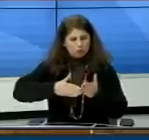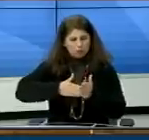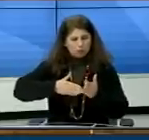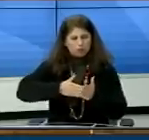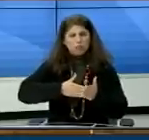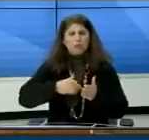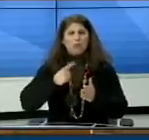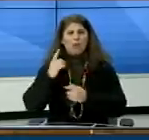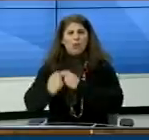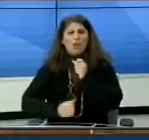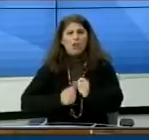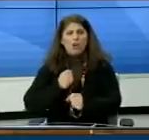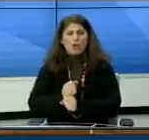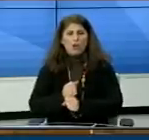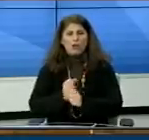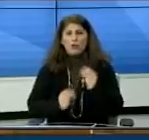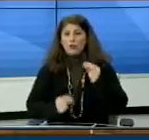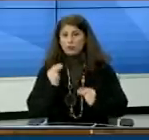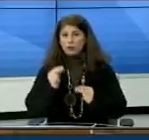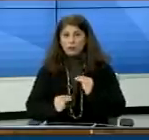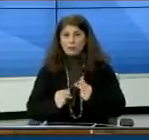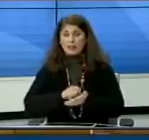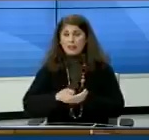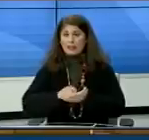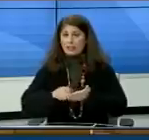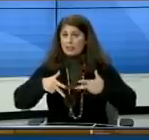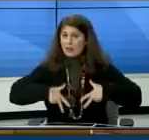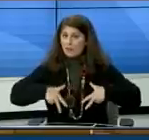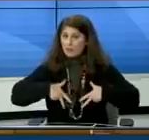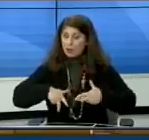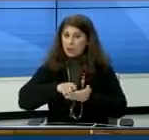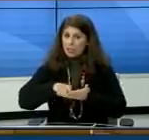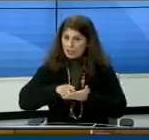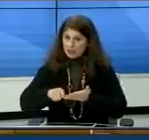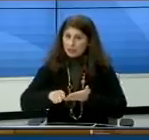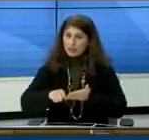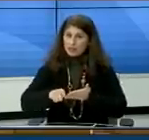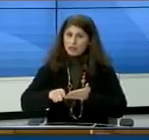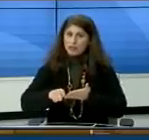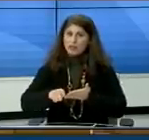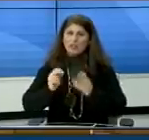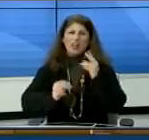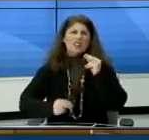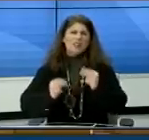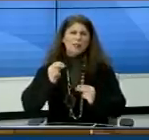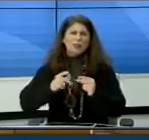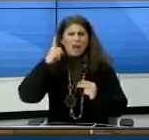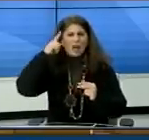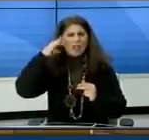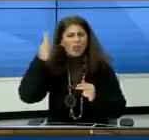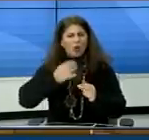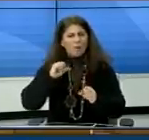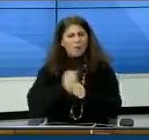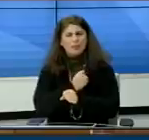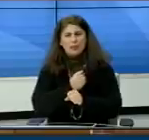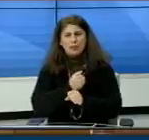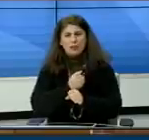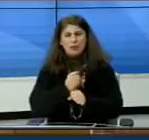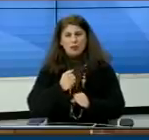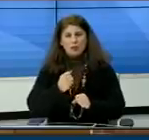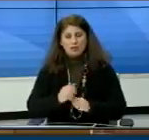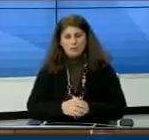χρόνια στο σκόπελο της γραφειοκρατίας και στον ύφαλο της ιδεολειψίας. Στο